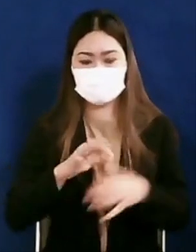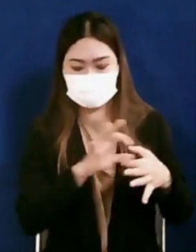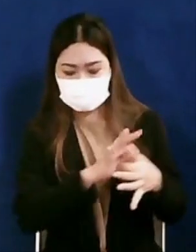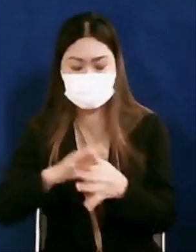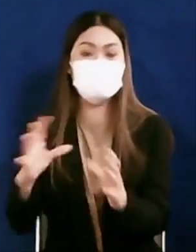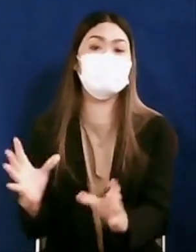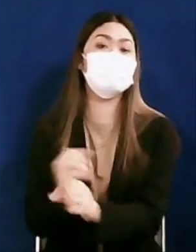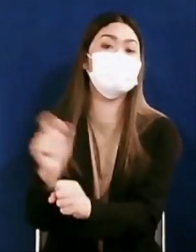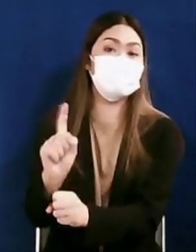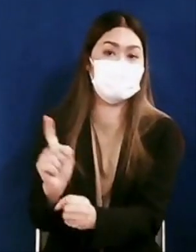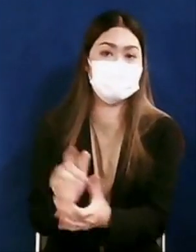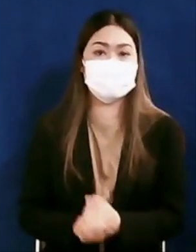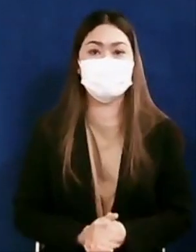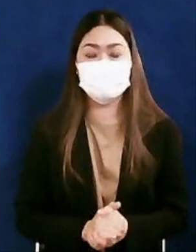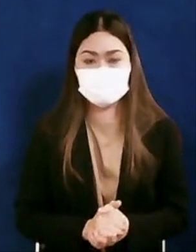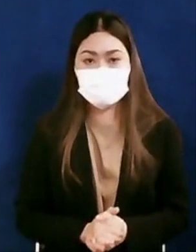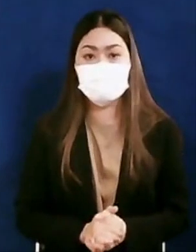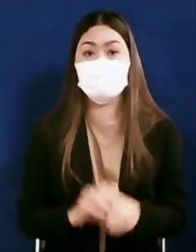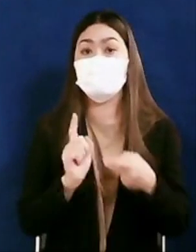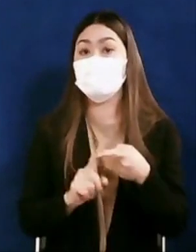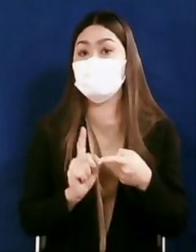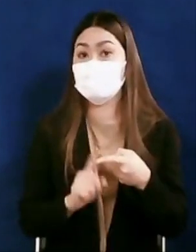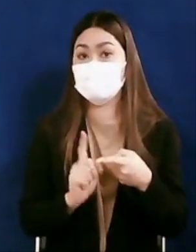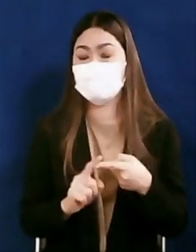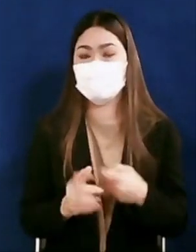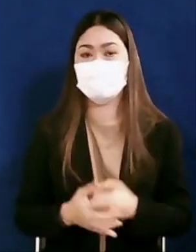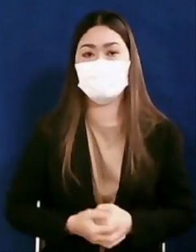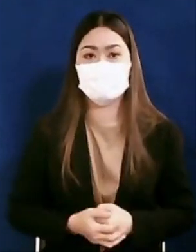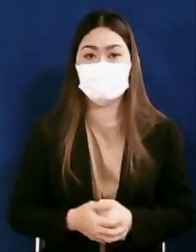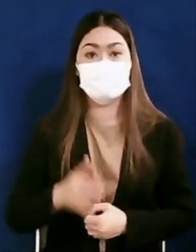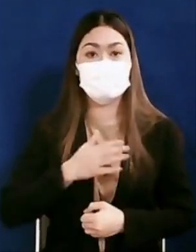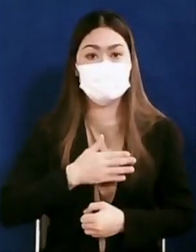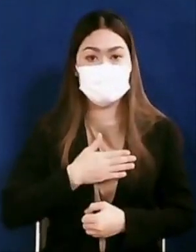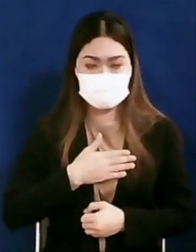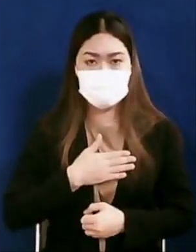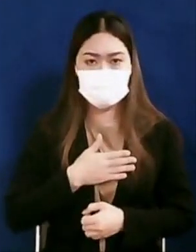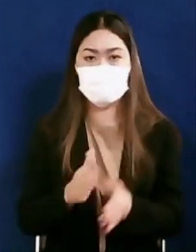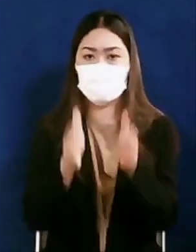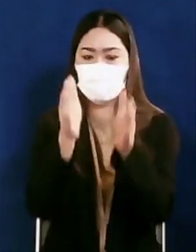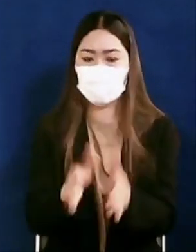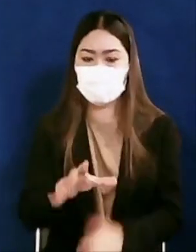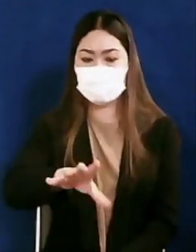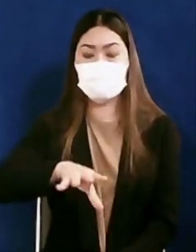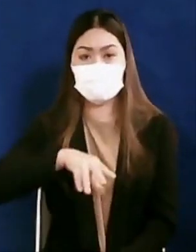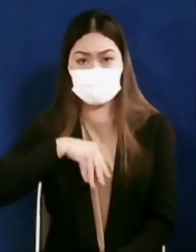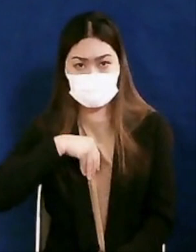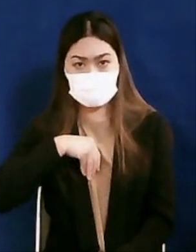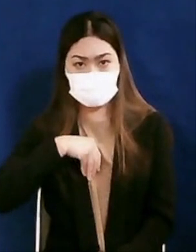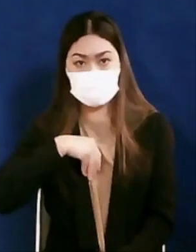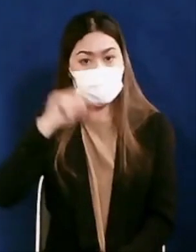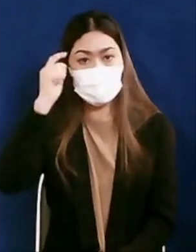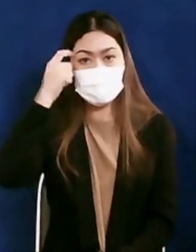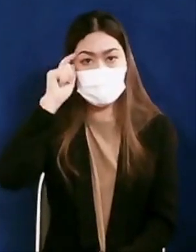รุปอย่างนี้ครับ1 นะครับ เราเห็นว่ามีคนที่ติดเชื้อโดยที่ไม่